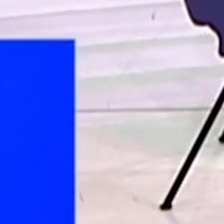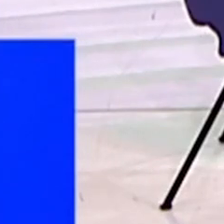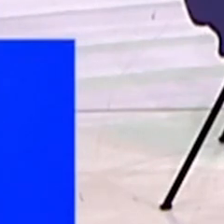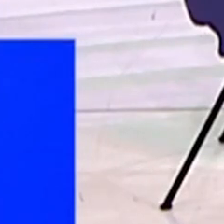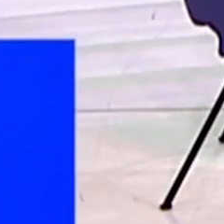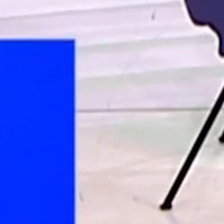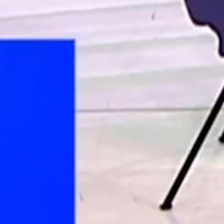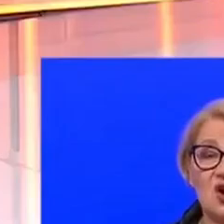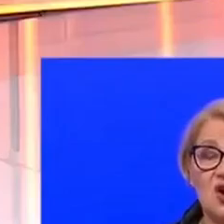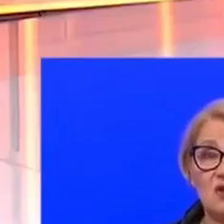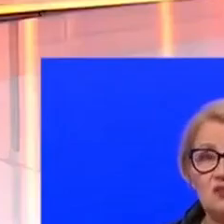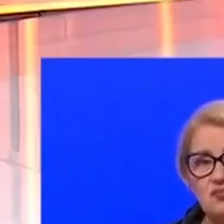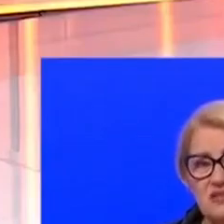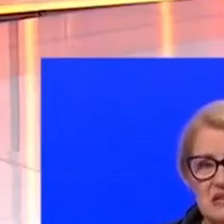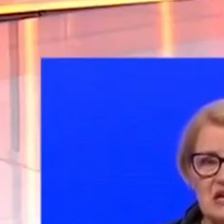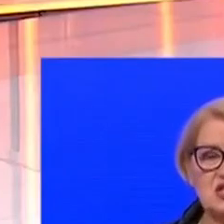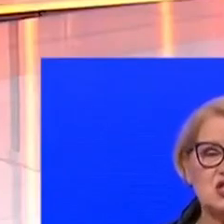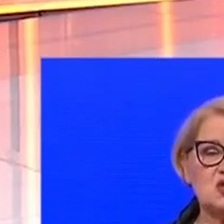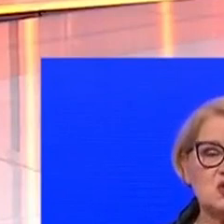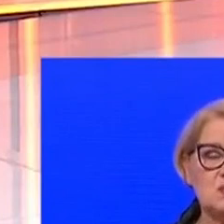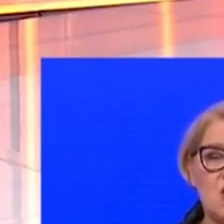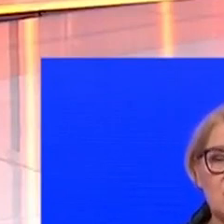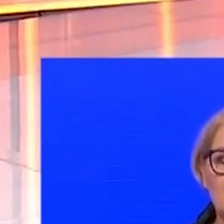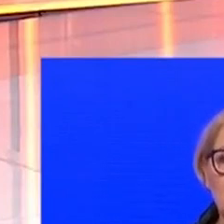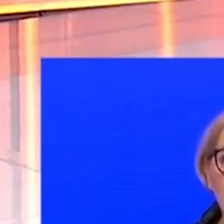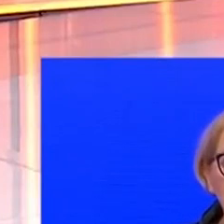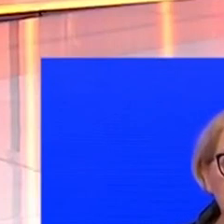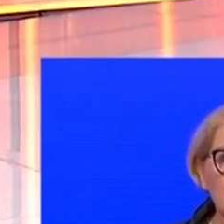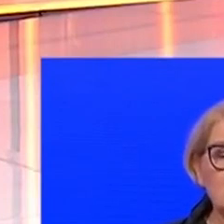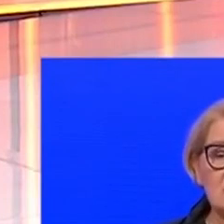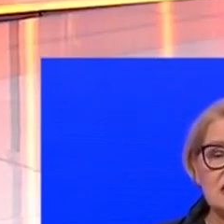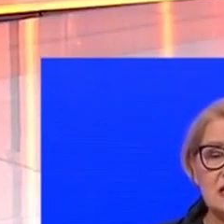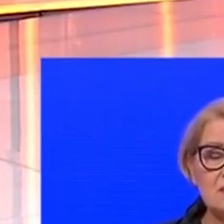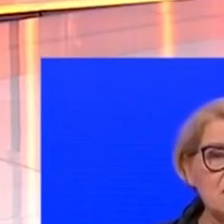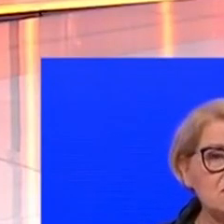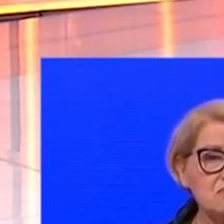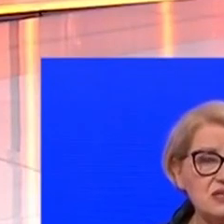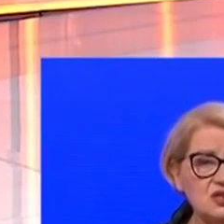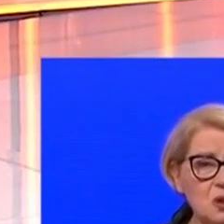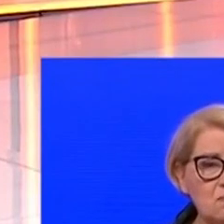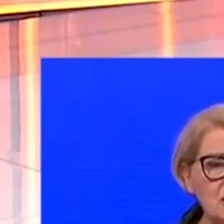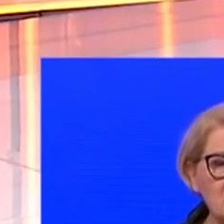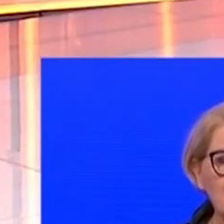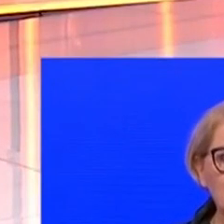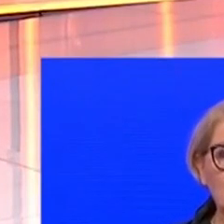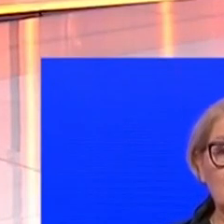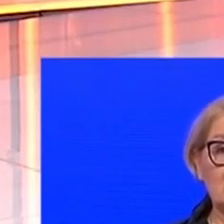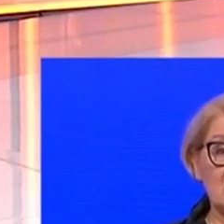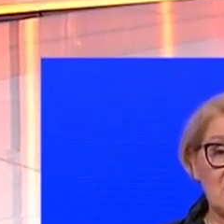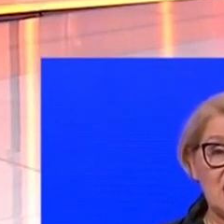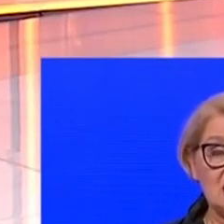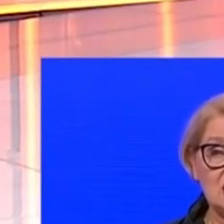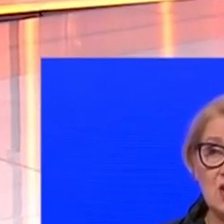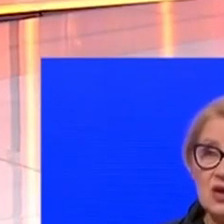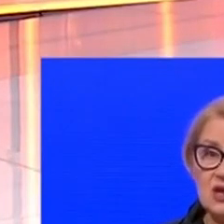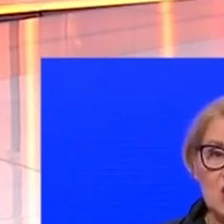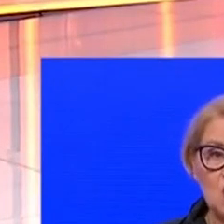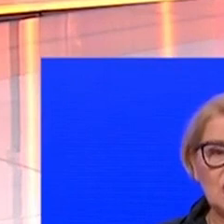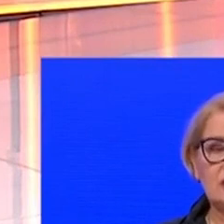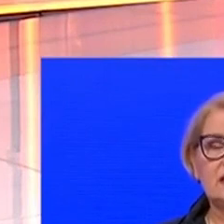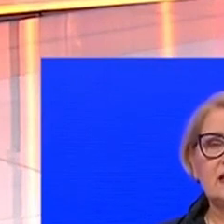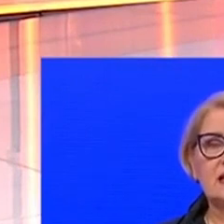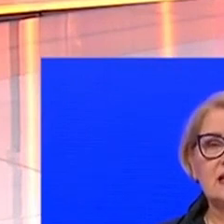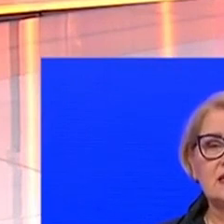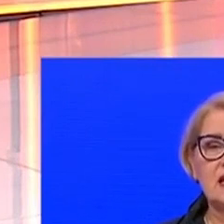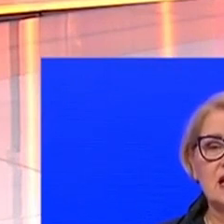ono osnove koje su i ovi su, tako da je Stipe jako brzo uspio prihvatiti i te razlike i orijentirati se što je... U